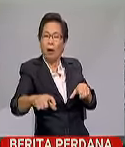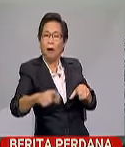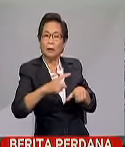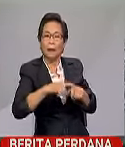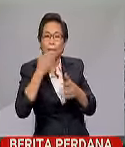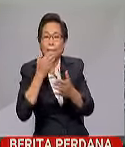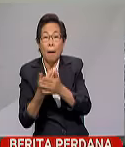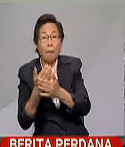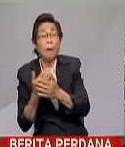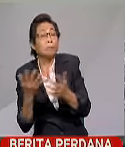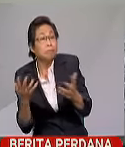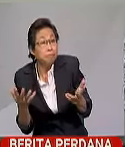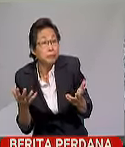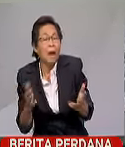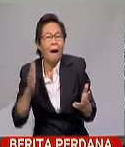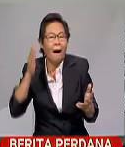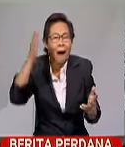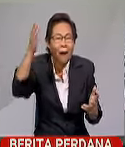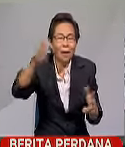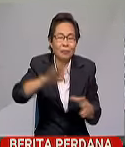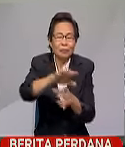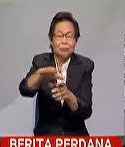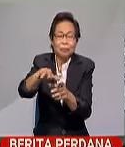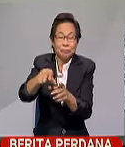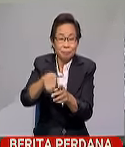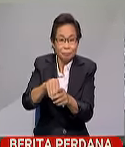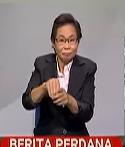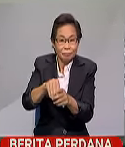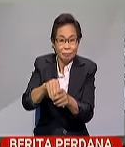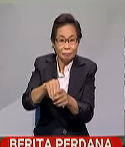baiknya ialah ianya akan melibatkan